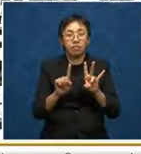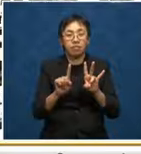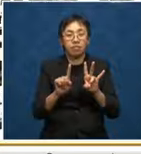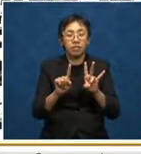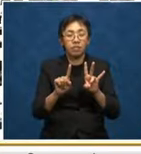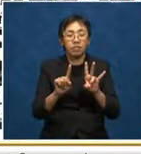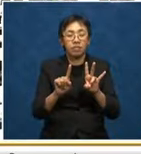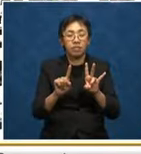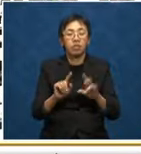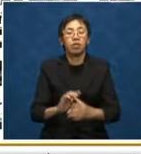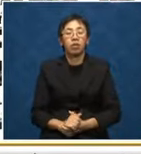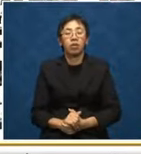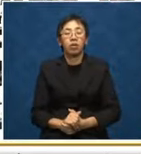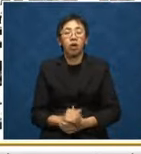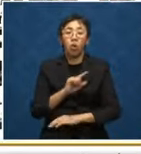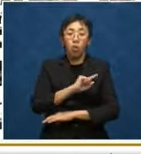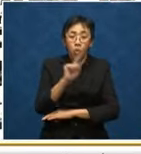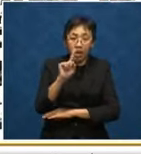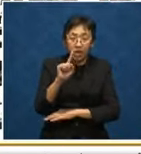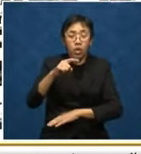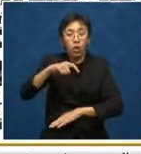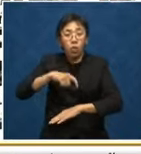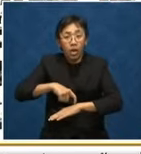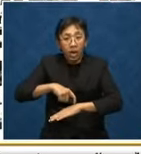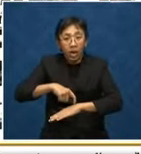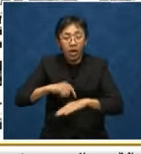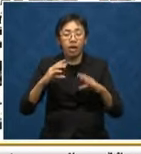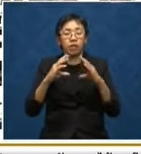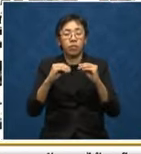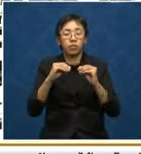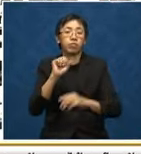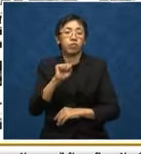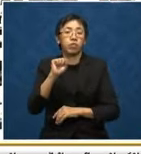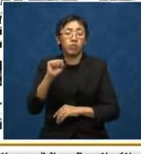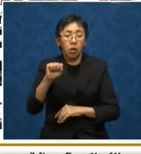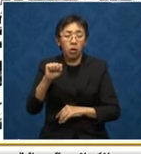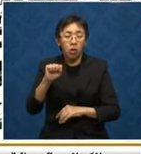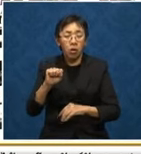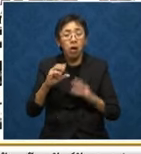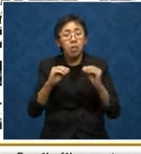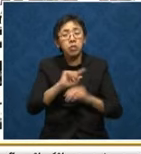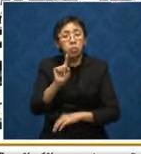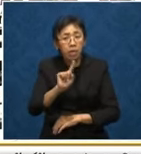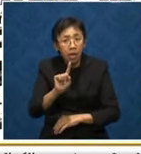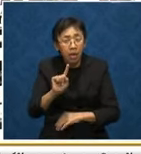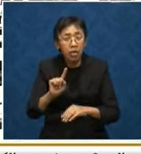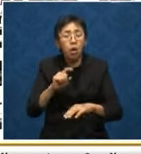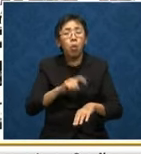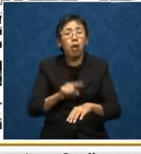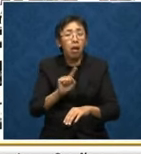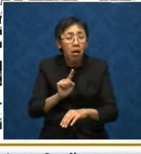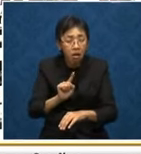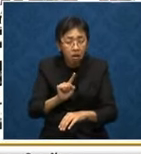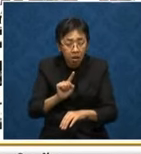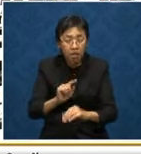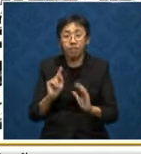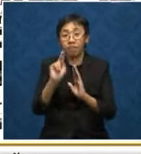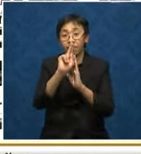กำหนดวันและเวลาการประชุมสภาผู้แทนราษฎรนะครับเนื่องจากว่า